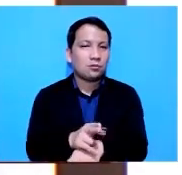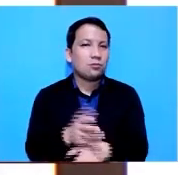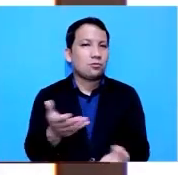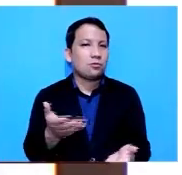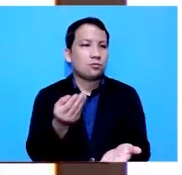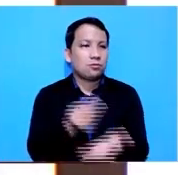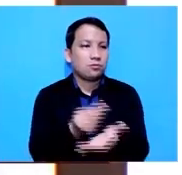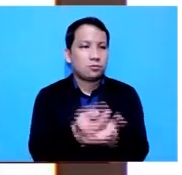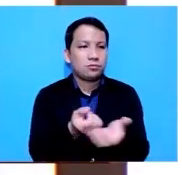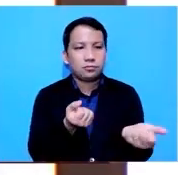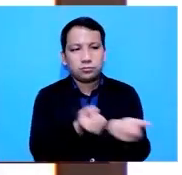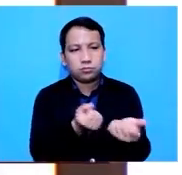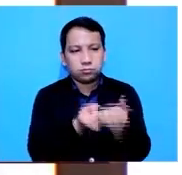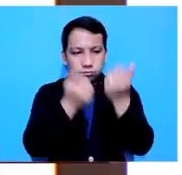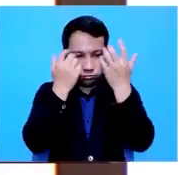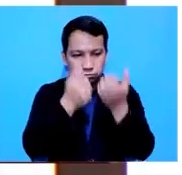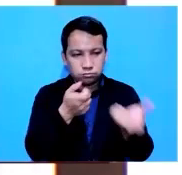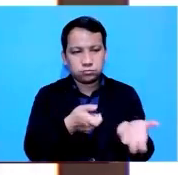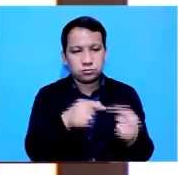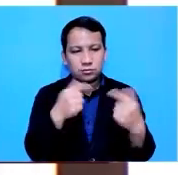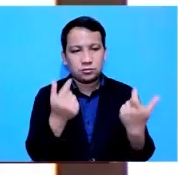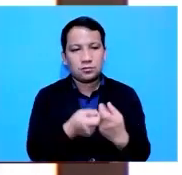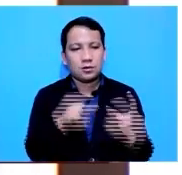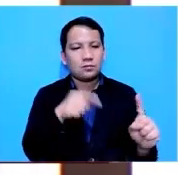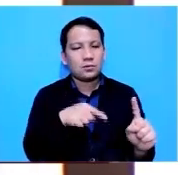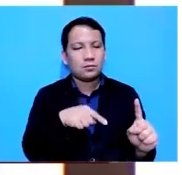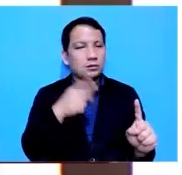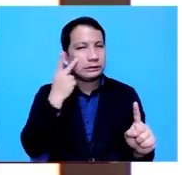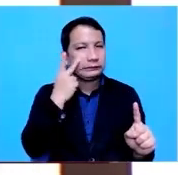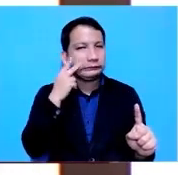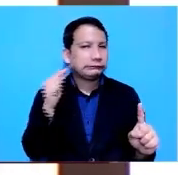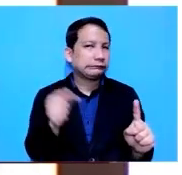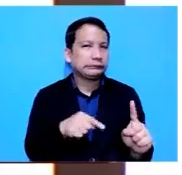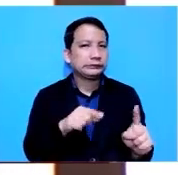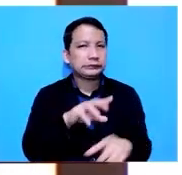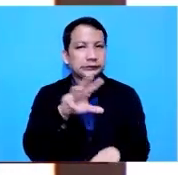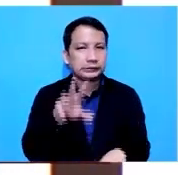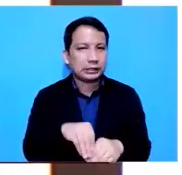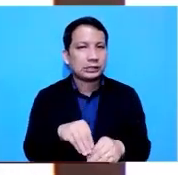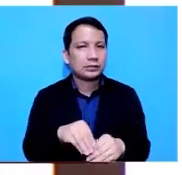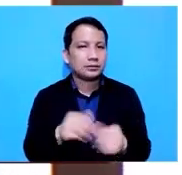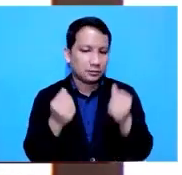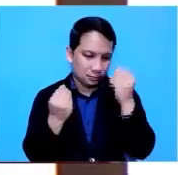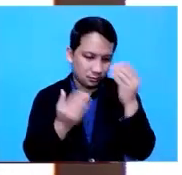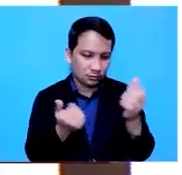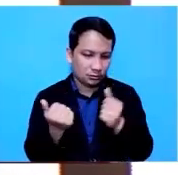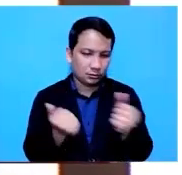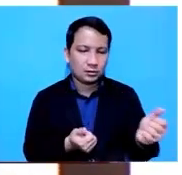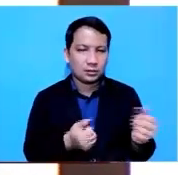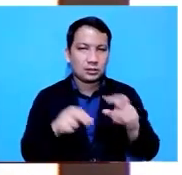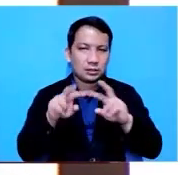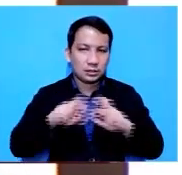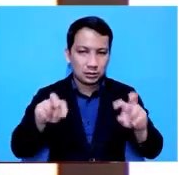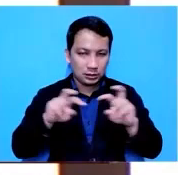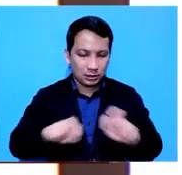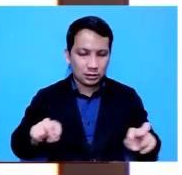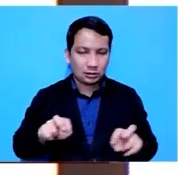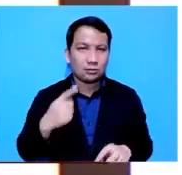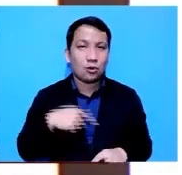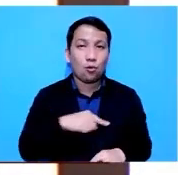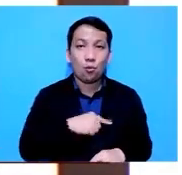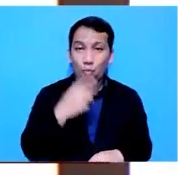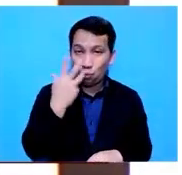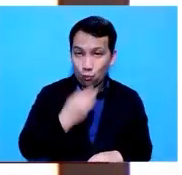terrorism, should be one angle that we should follow as investigators, as people who were